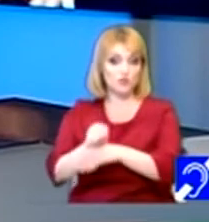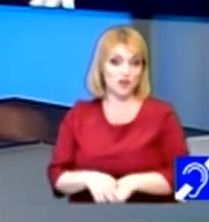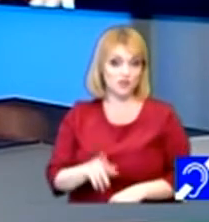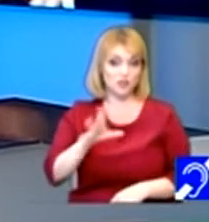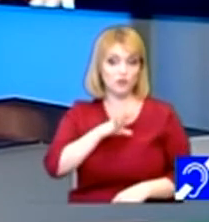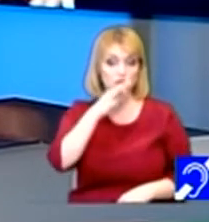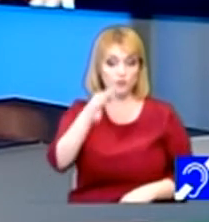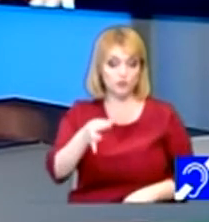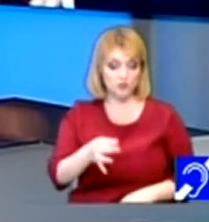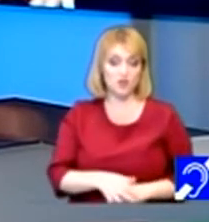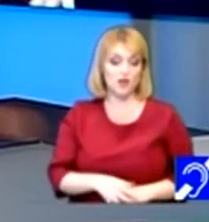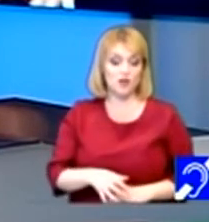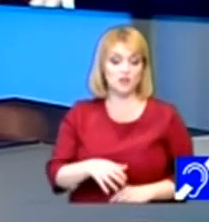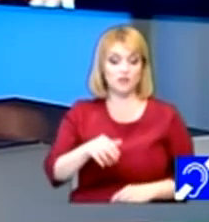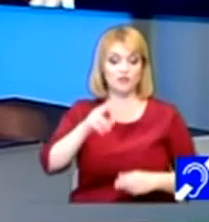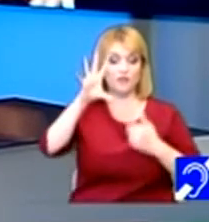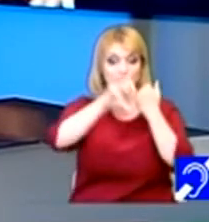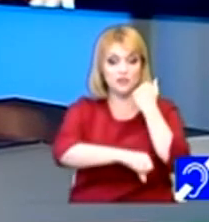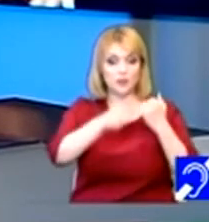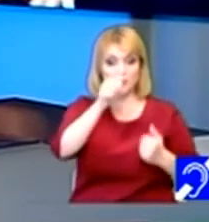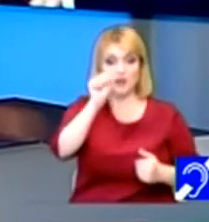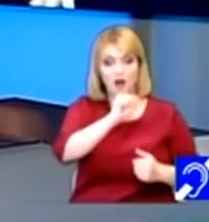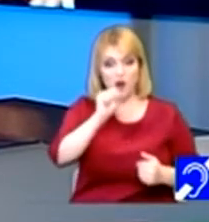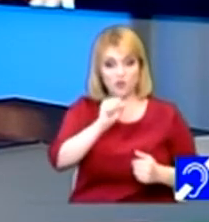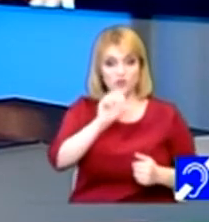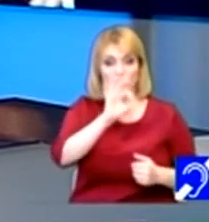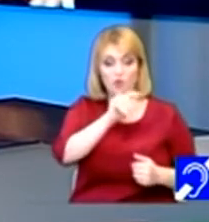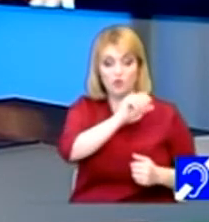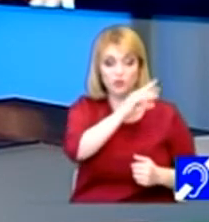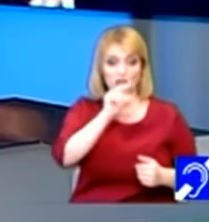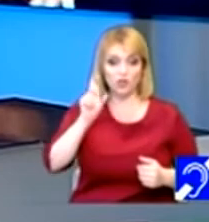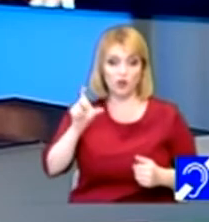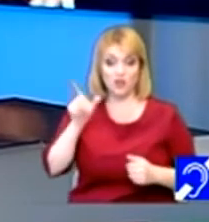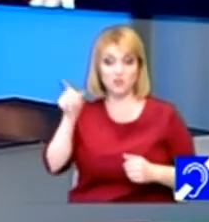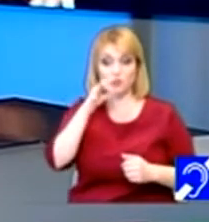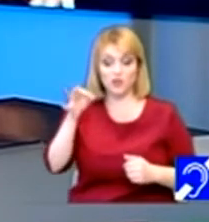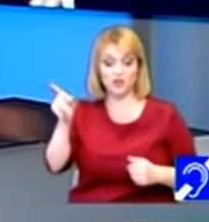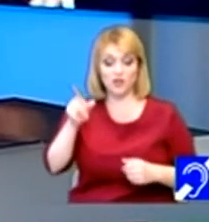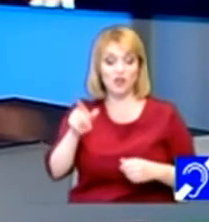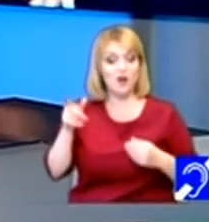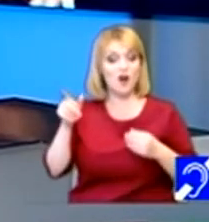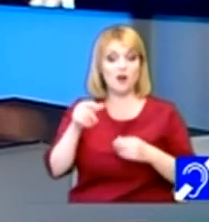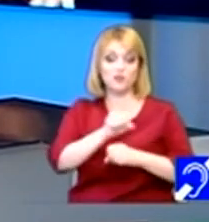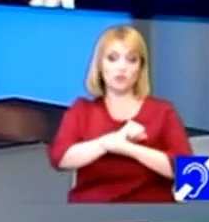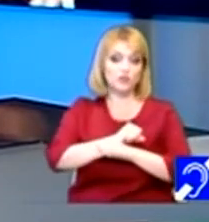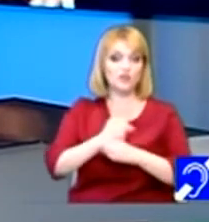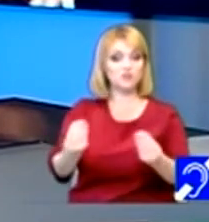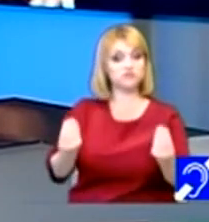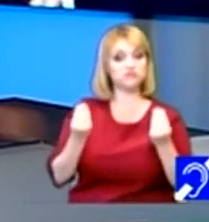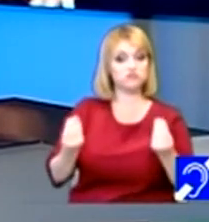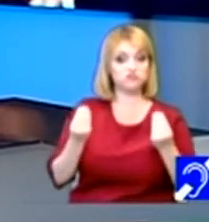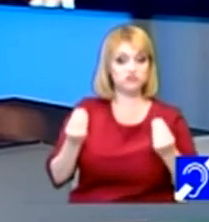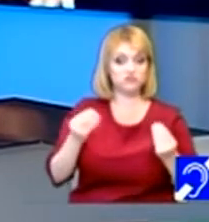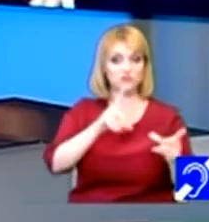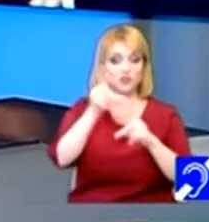sfârșitul lunii august cu privire la vacanțele de lux din Rusia și Turcia. În cadrul unei conferințe de presă, liderul Partidului Liberal a spus că a primit o scrisoare